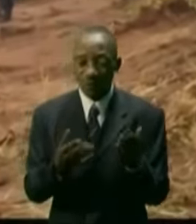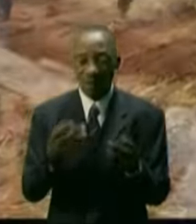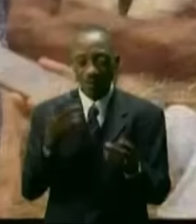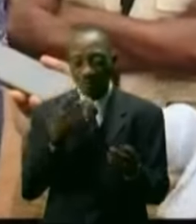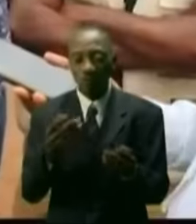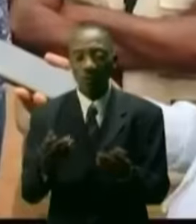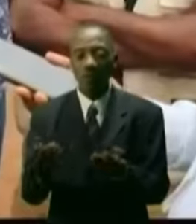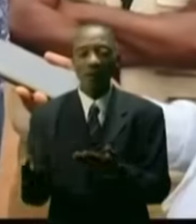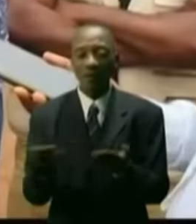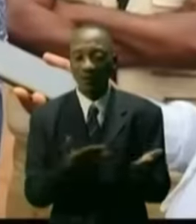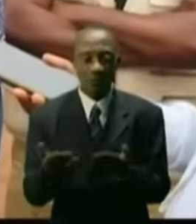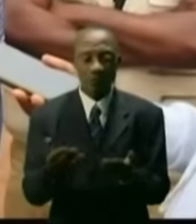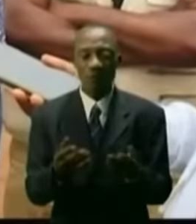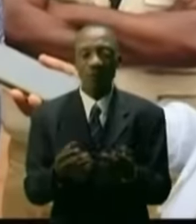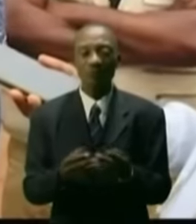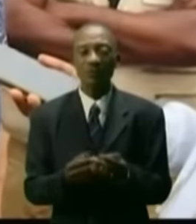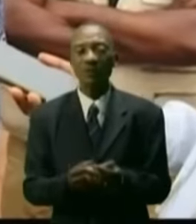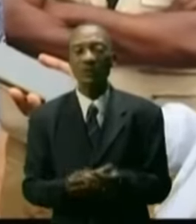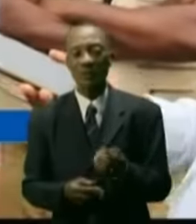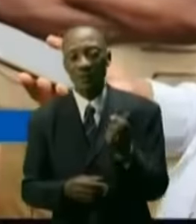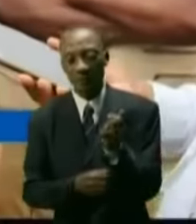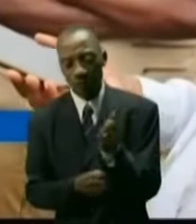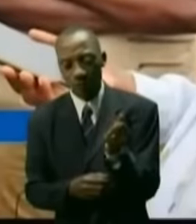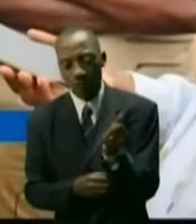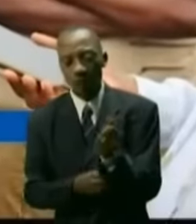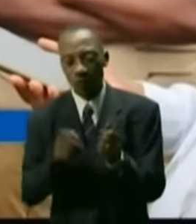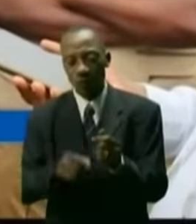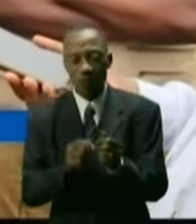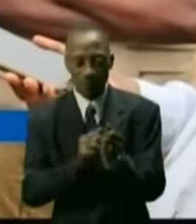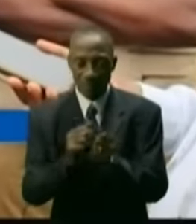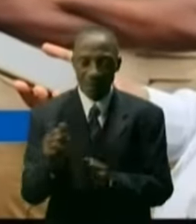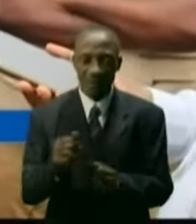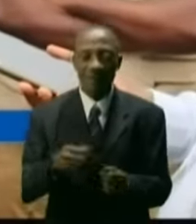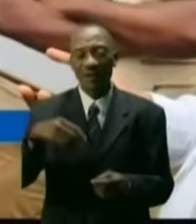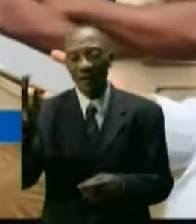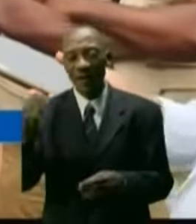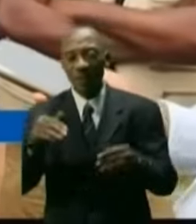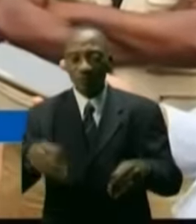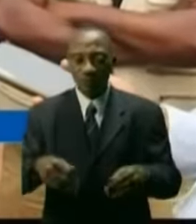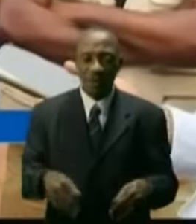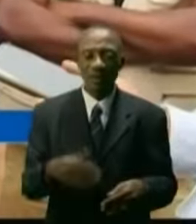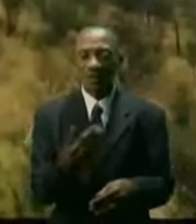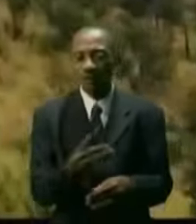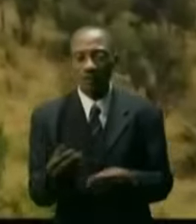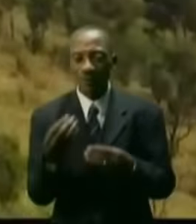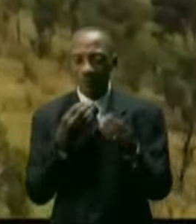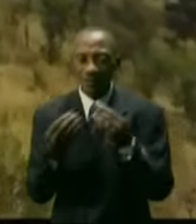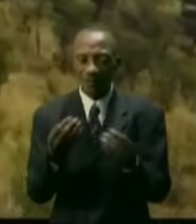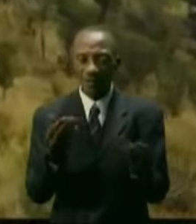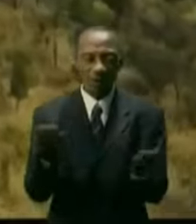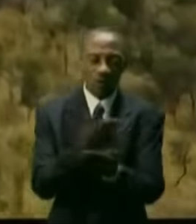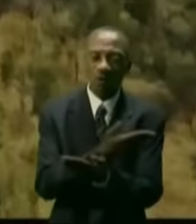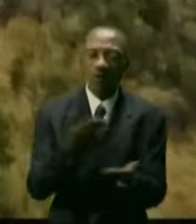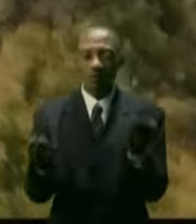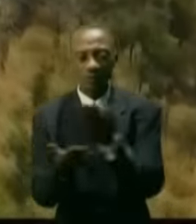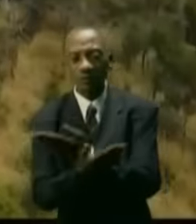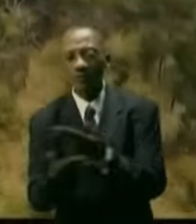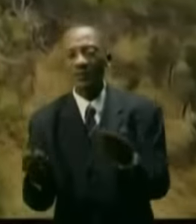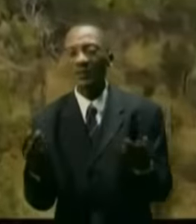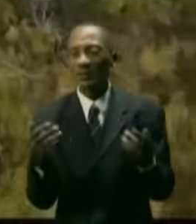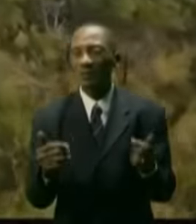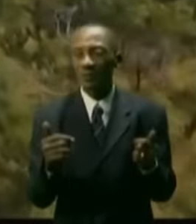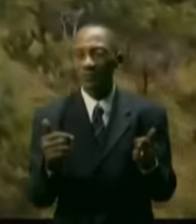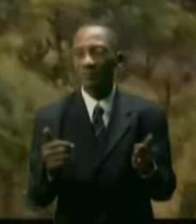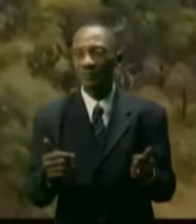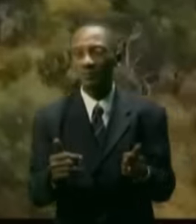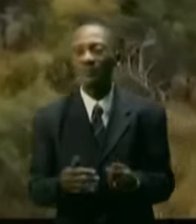précise l'ingénieur Gabriel Lumo. Cette phase consiste juste à procéder à l'ouverture de la route du PK0